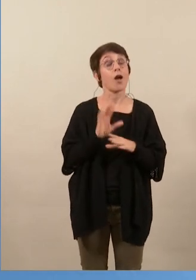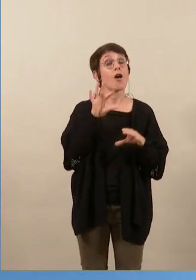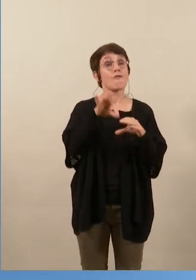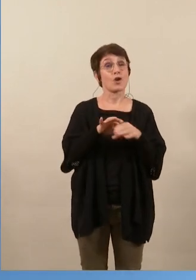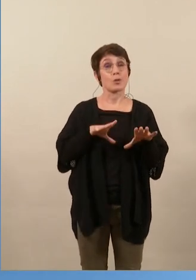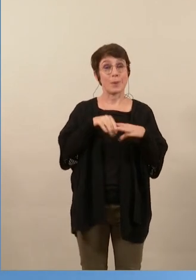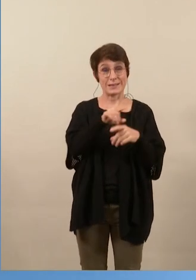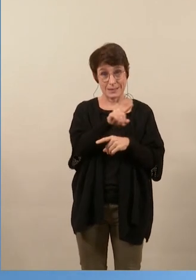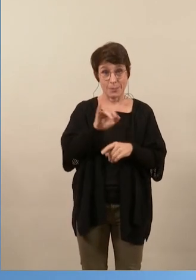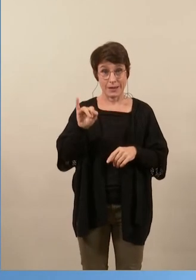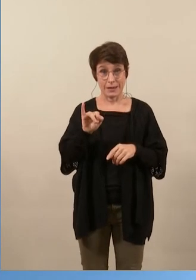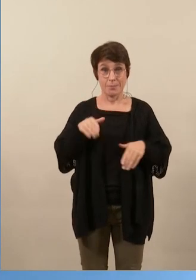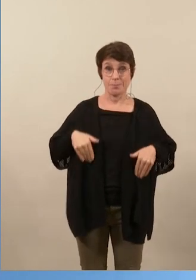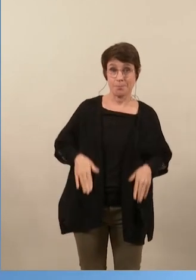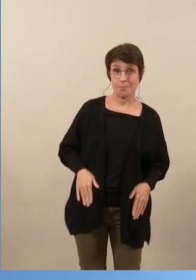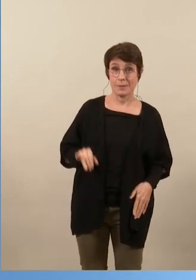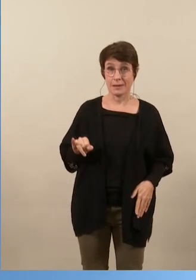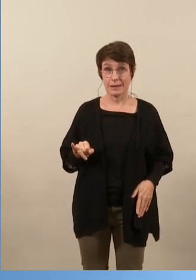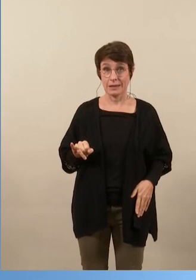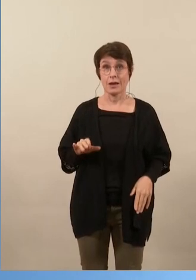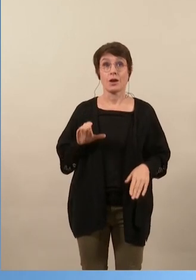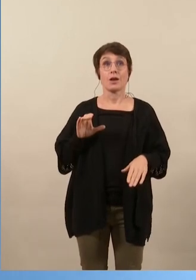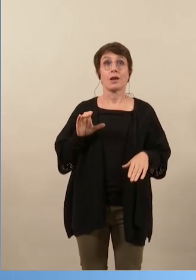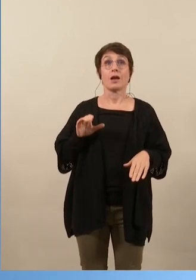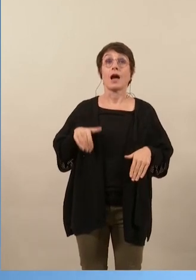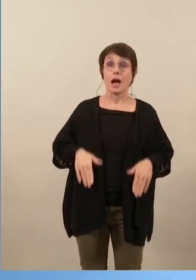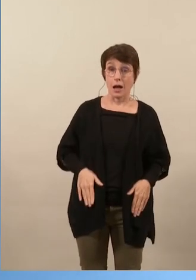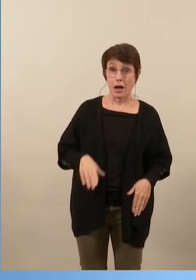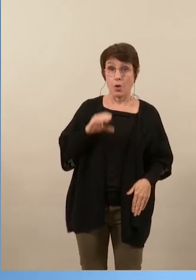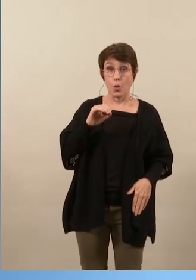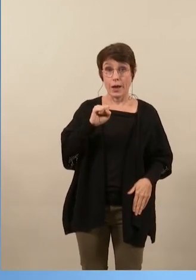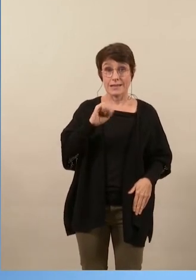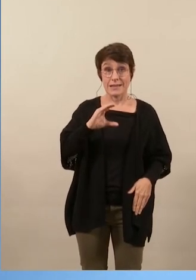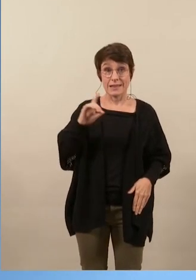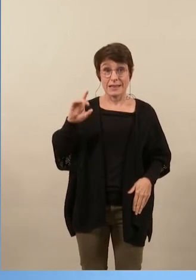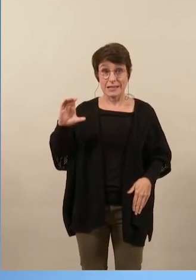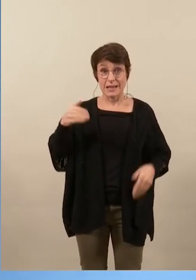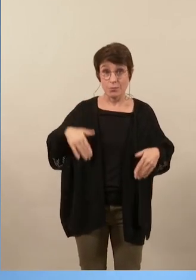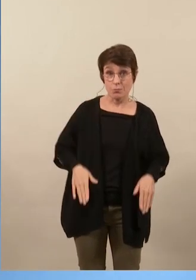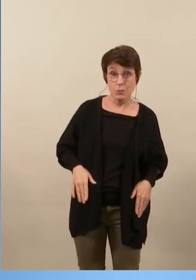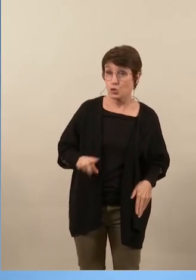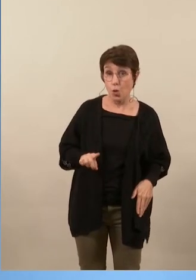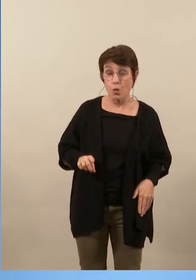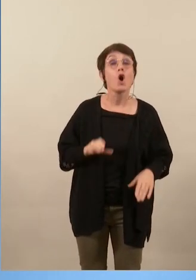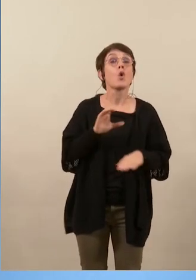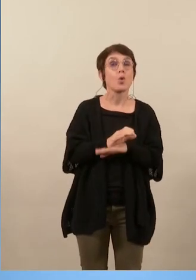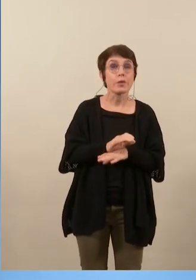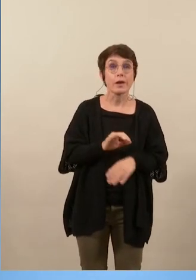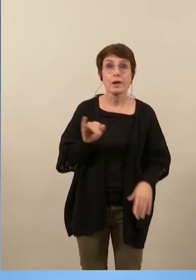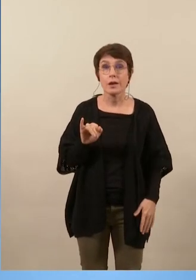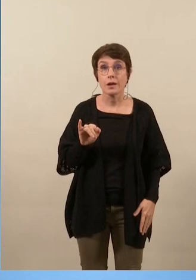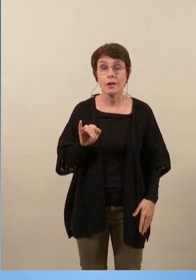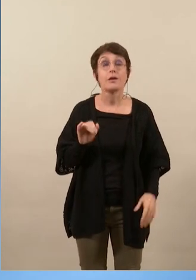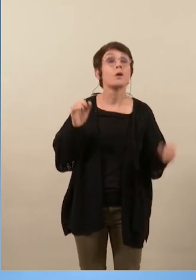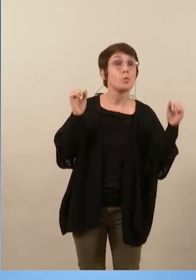qui s'abstient qui vote con abstention dedc non non qui vote contre